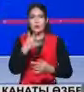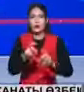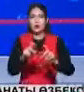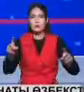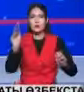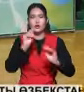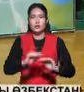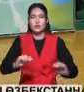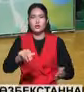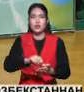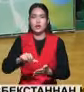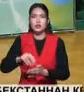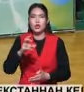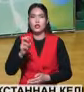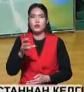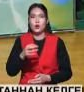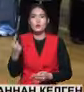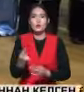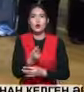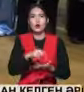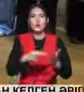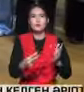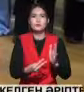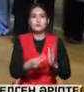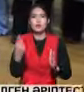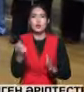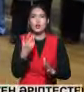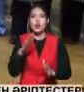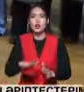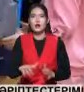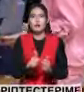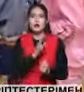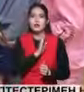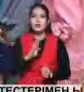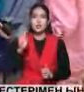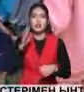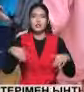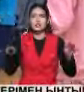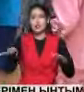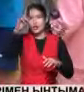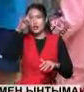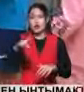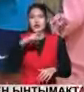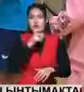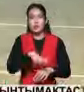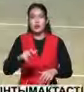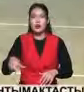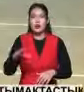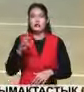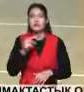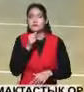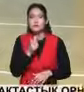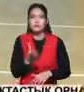оқушылары қатысты. Тобыл өңірінде тұңғыш ұйымдастырылған игі шараға партия жанындағы әйелдер қанаты мен Қазақстан халқы ассамблеясы мұрындық